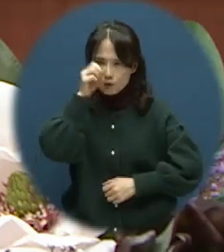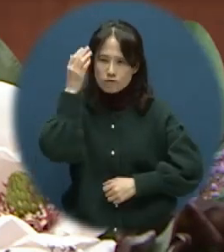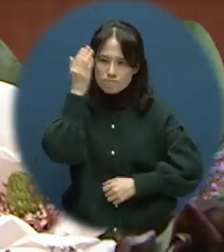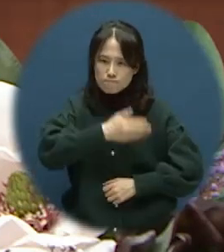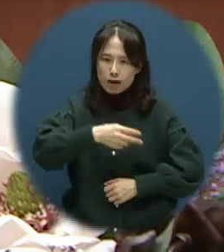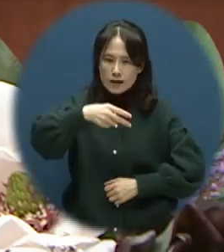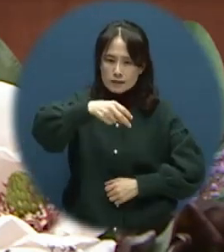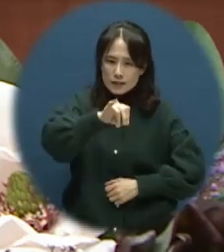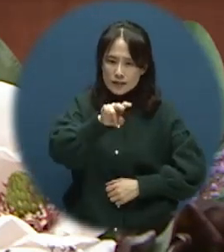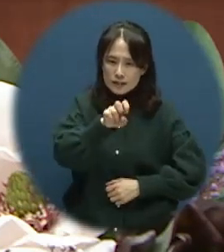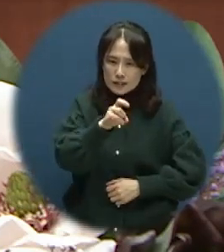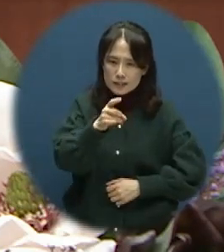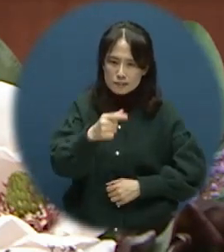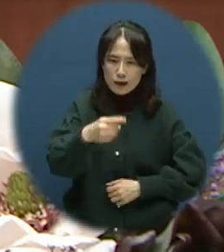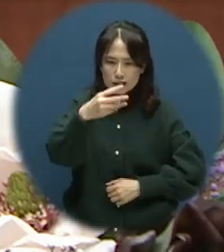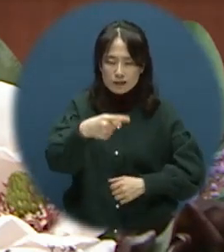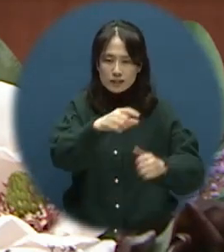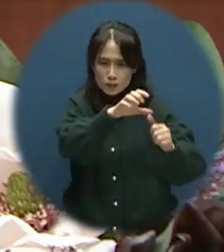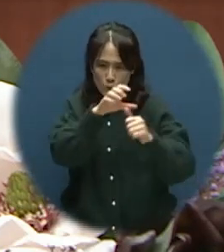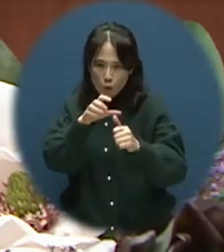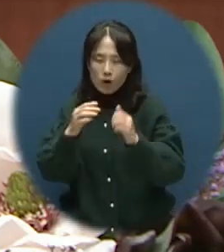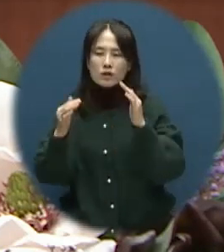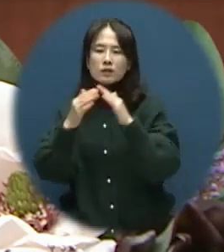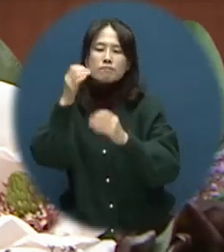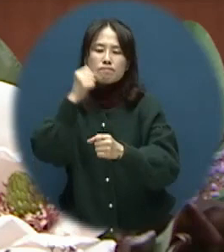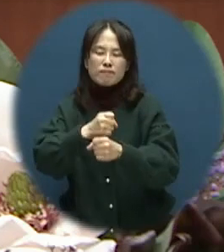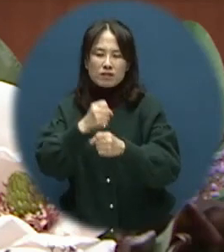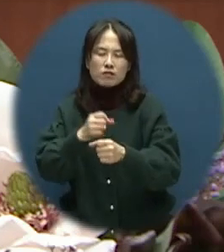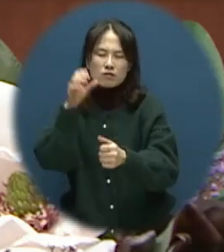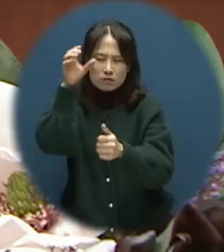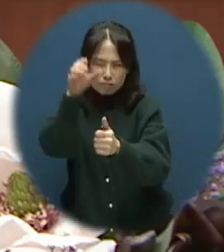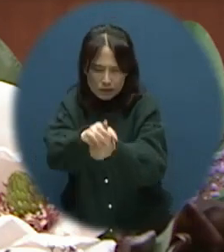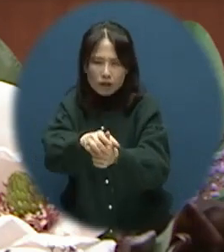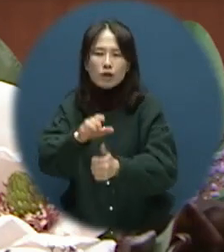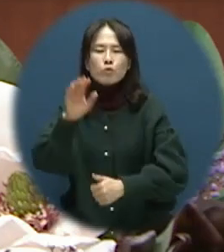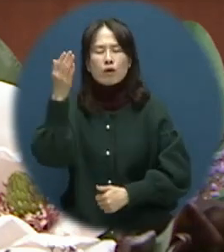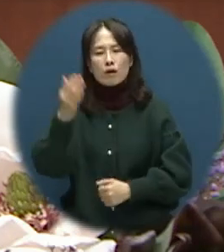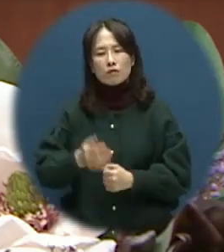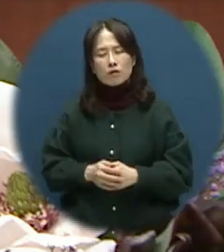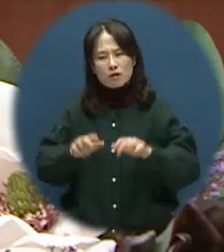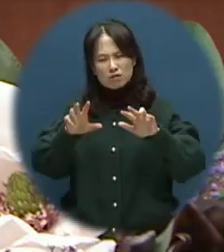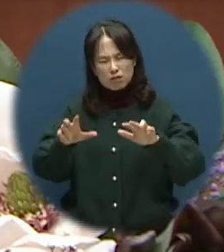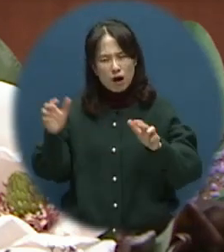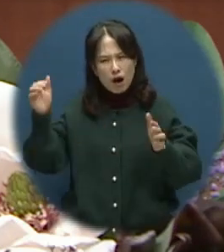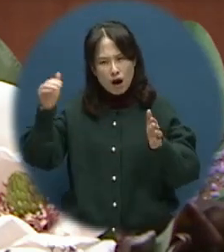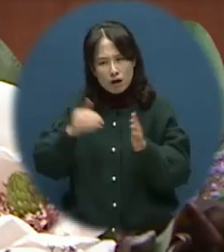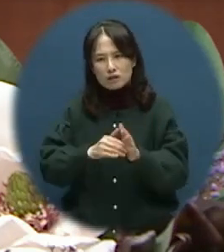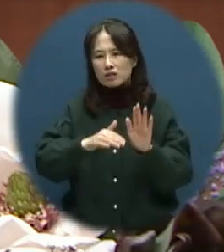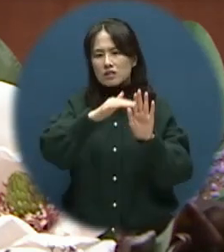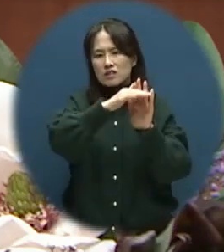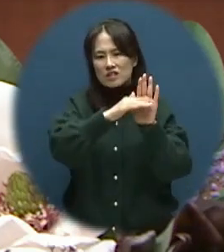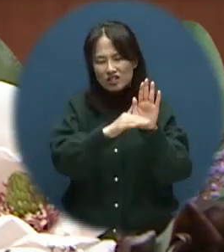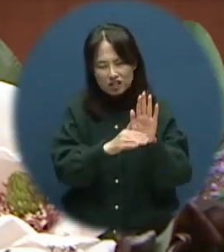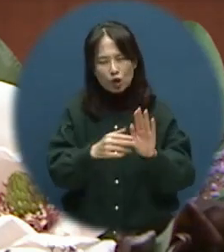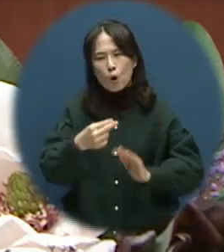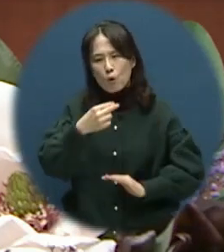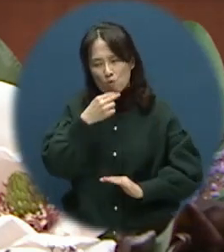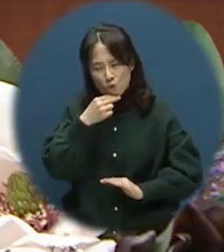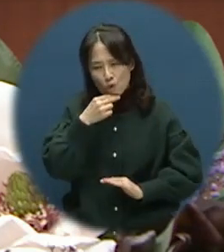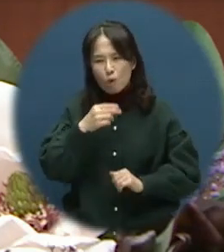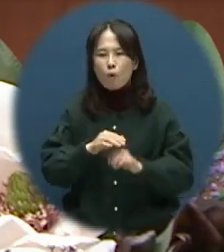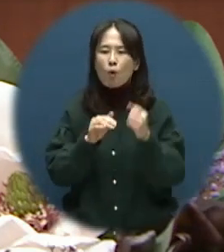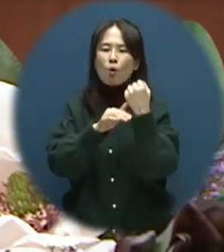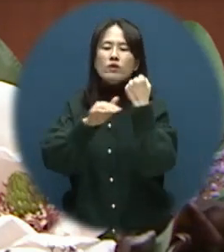시멘트로 집을 짓는 책임이 있는데 지금까지 시멘트에 관해서는 어떤 저기도 없었다. 네.